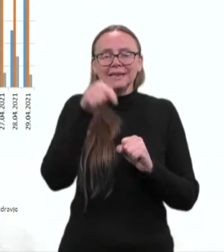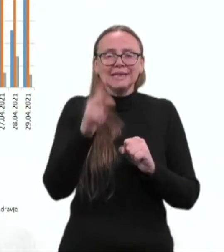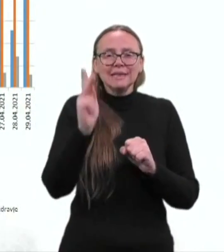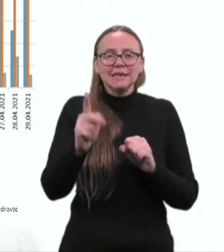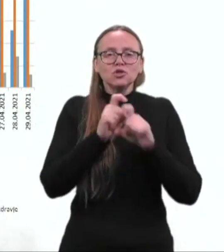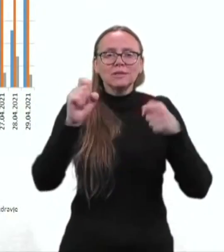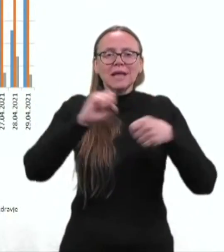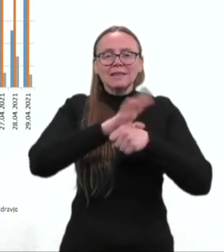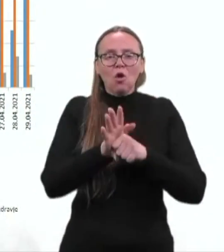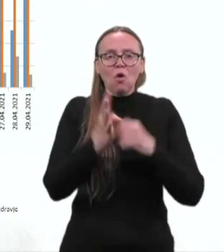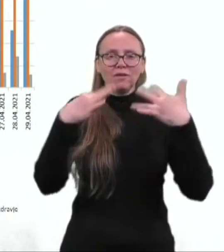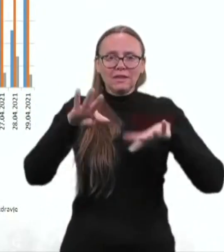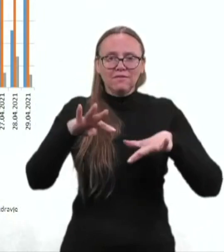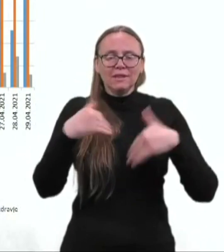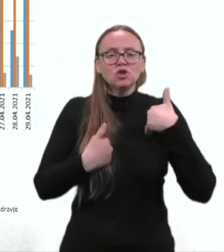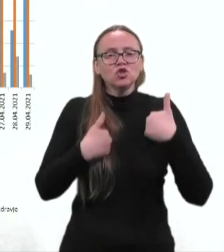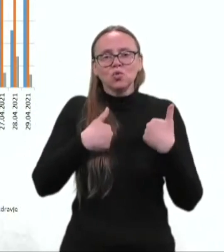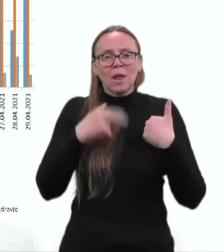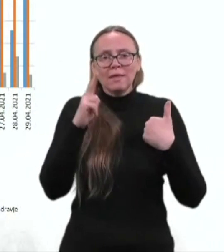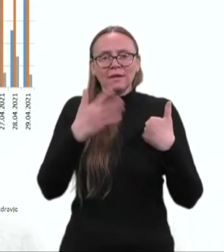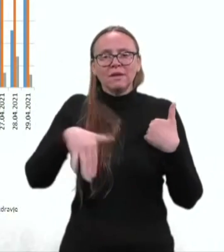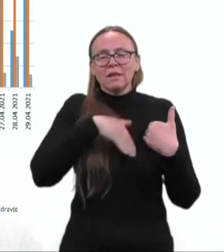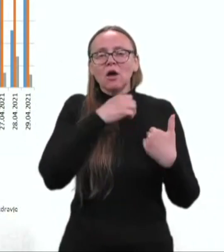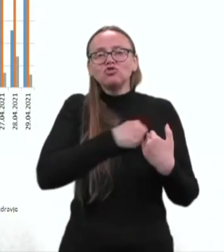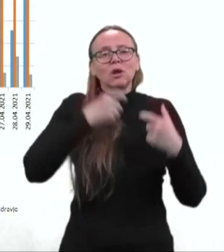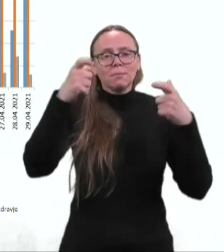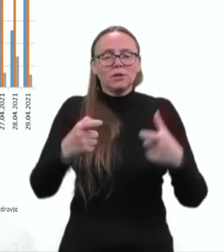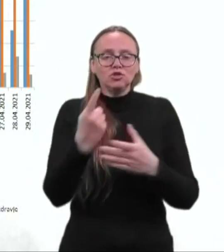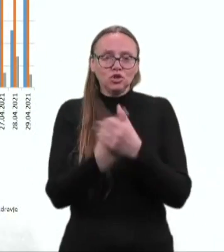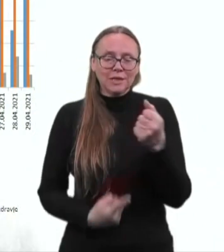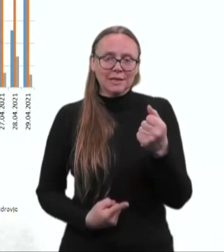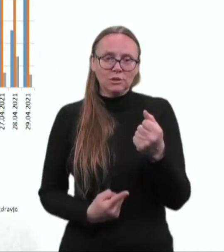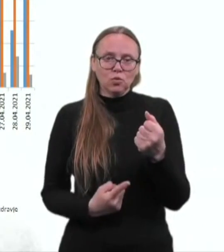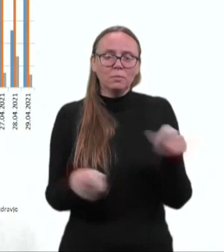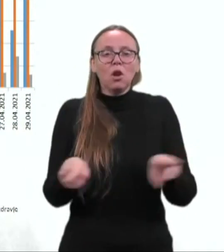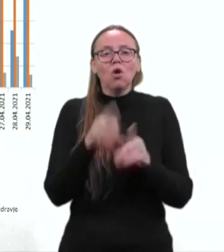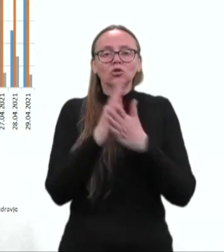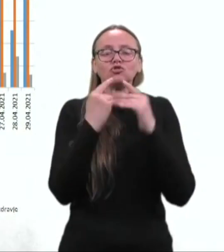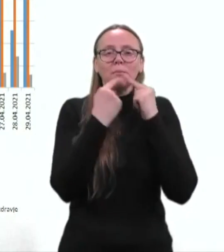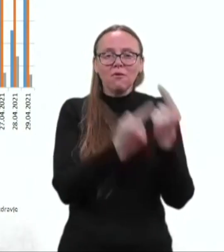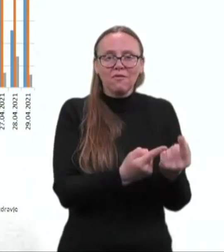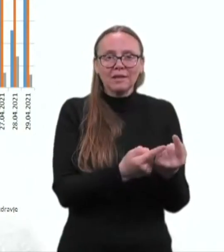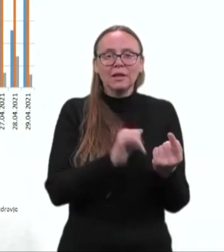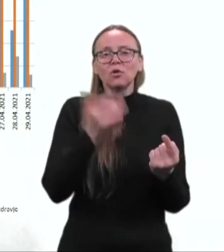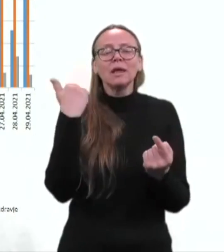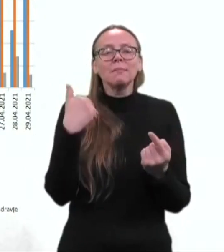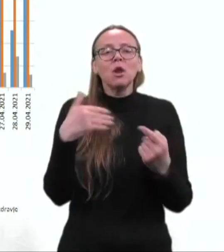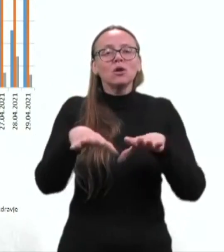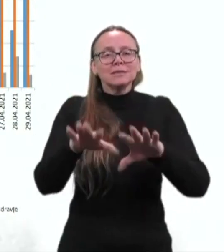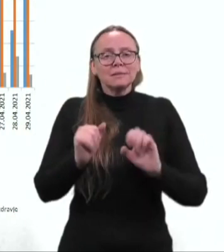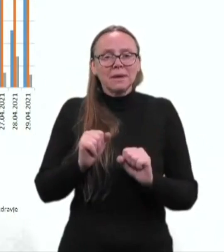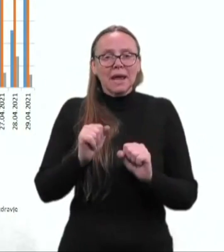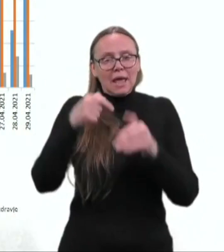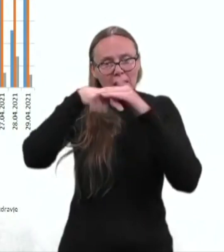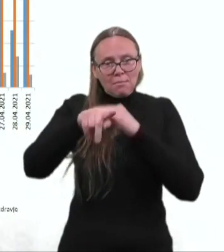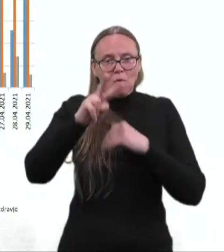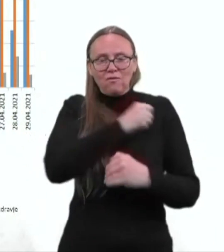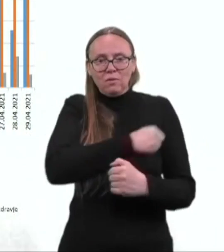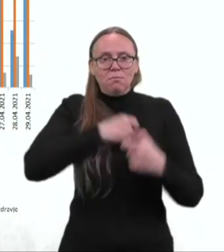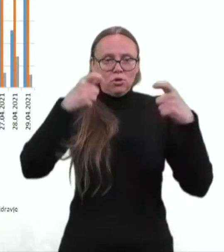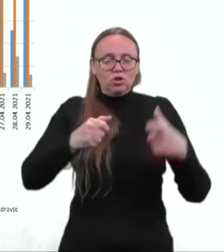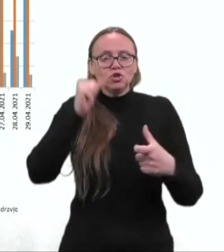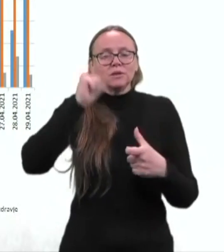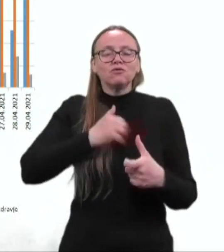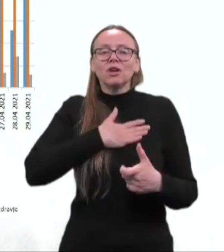zaradi COVID-19 življenje v naših bolnišnicah izgubili. Kot že rečeno, je bilo sprejemov v naše bolnišnice